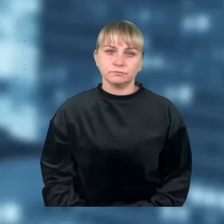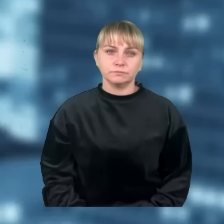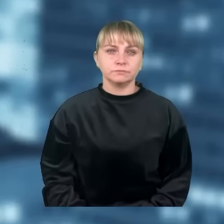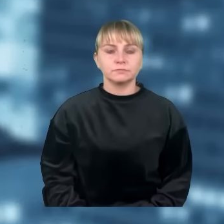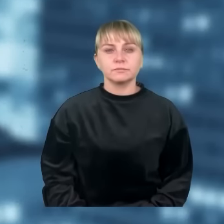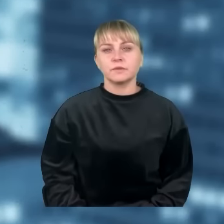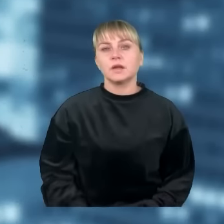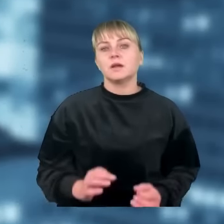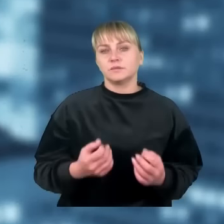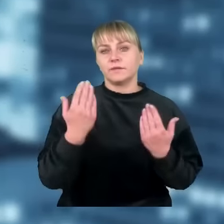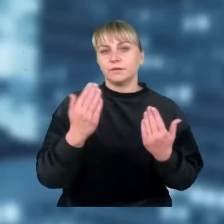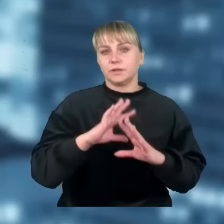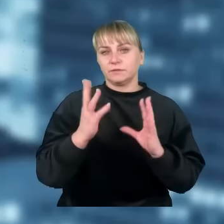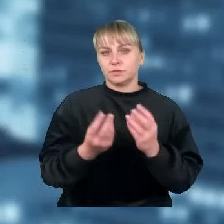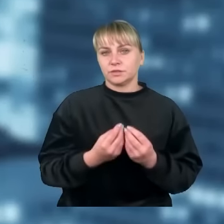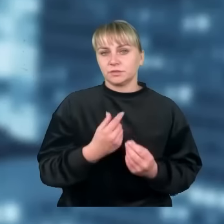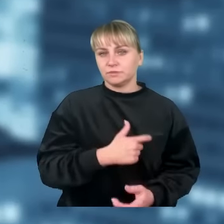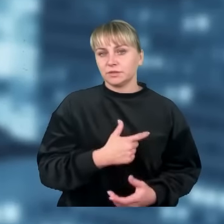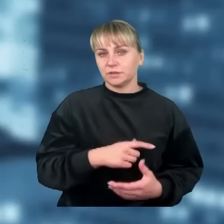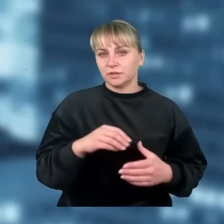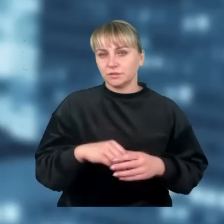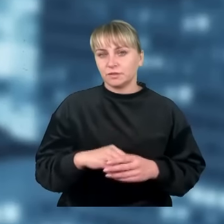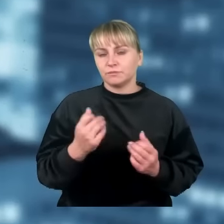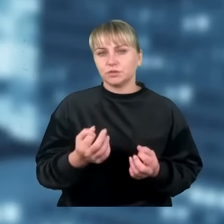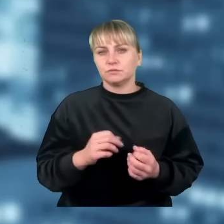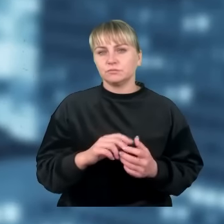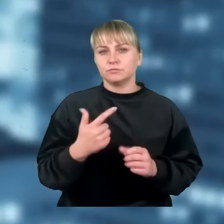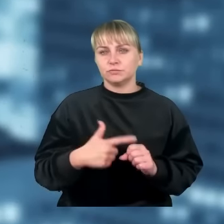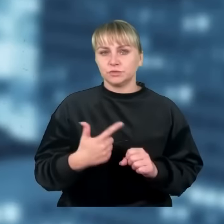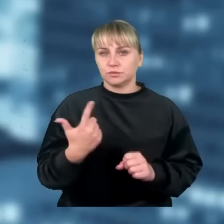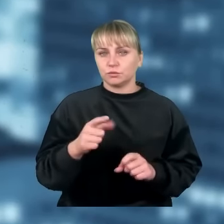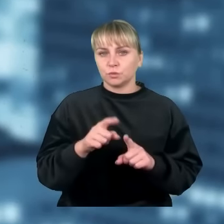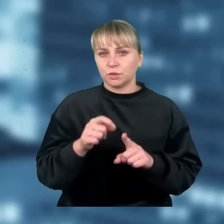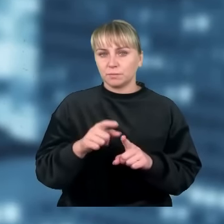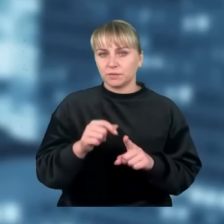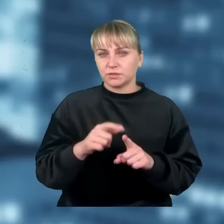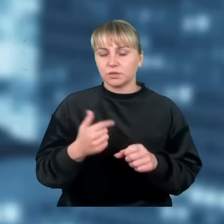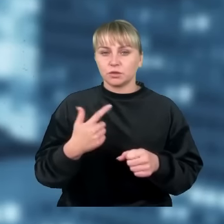się Jacek Sobola, witam w szybkich mediach. Jest wtorek, 22 października,